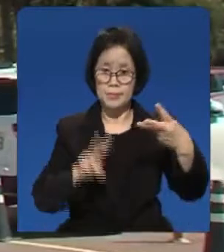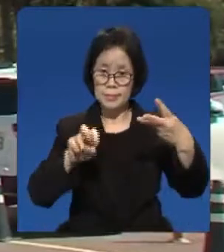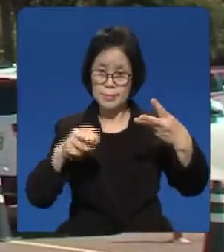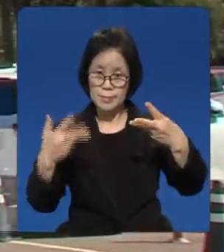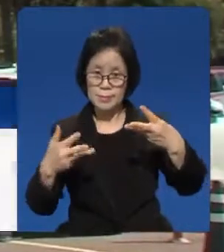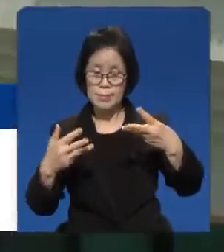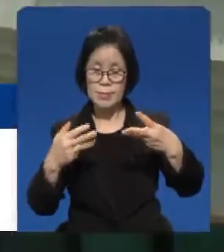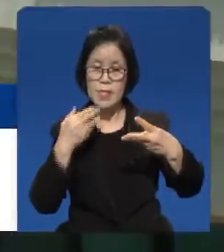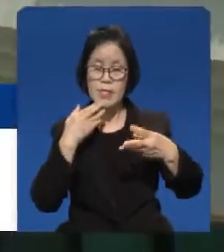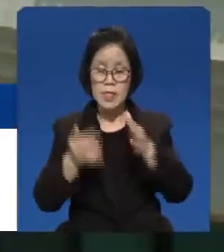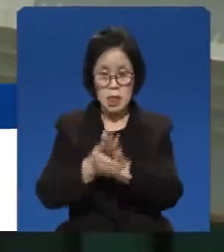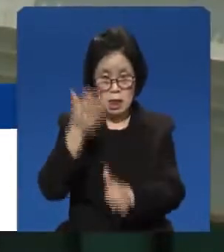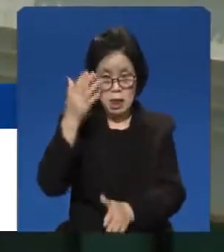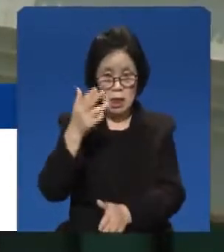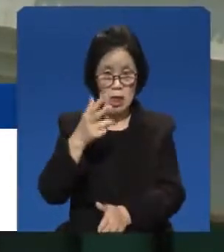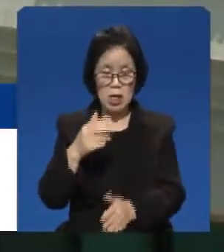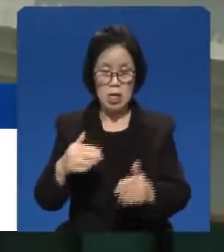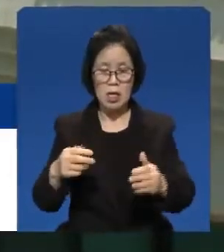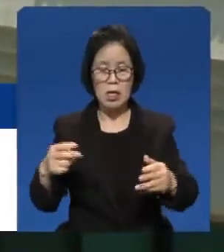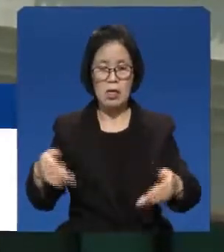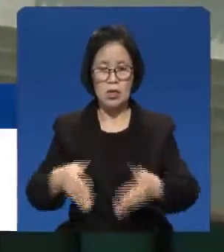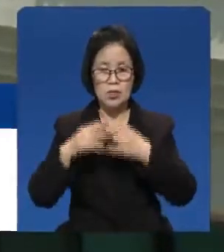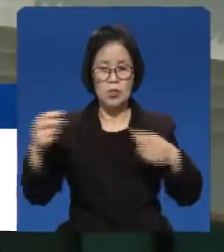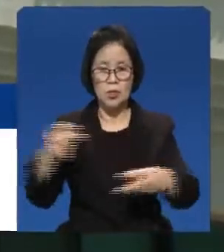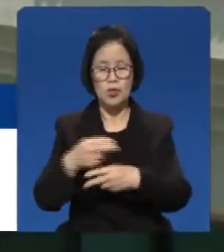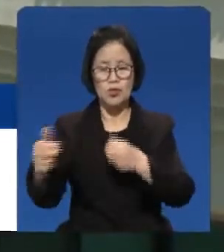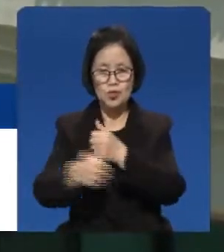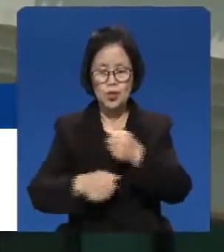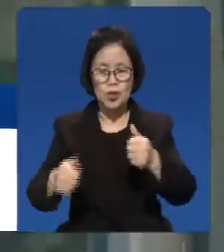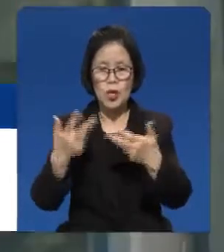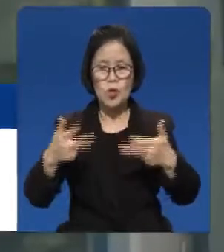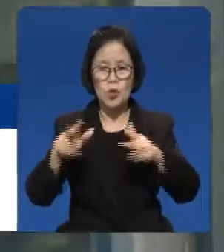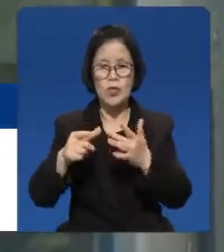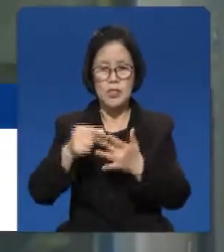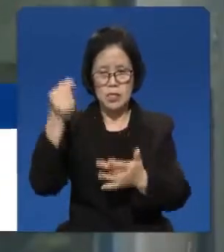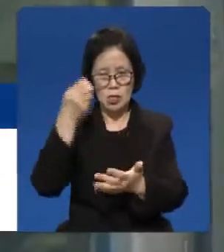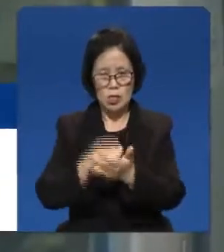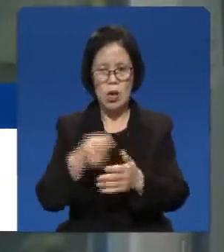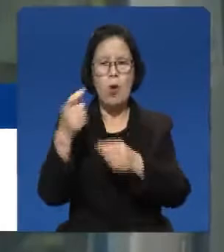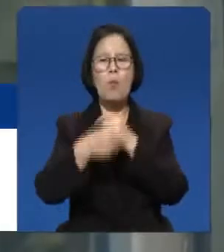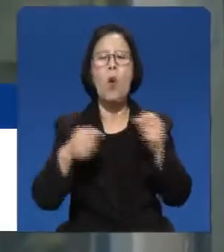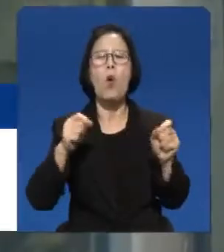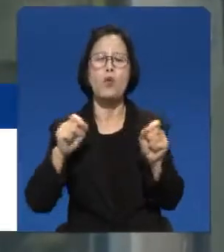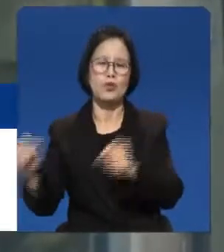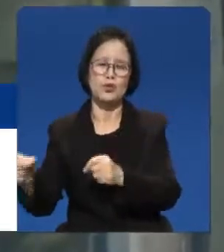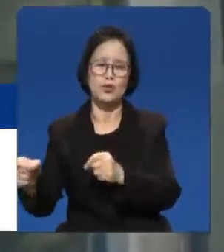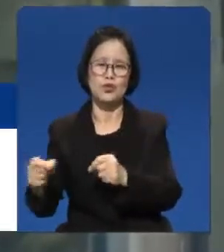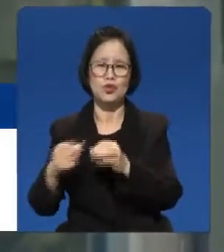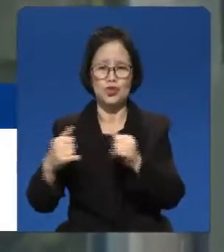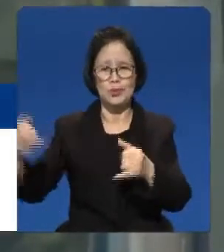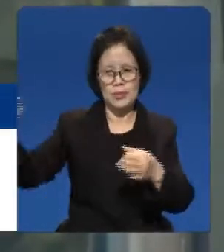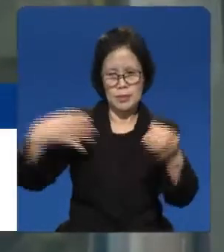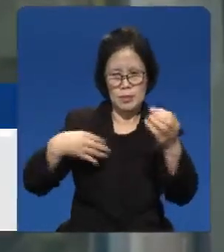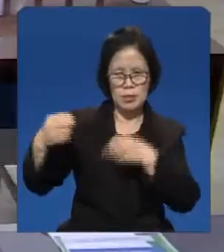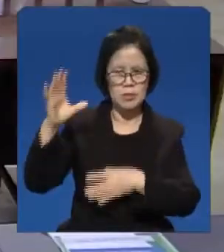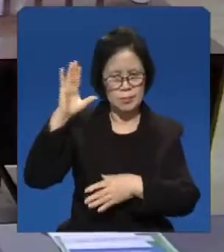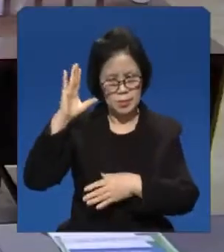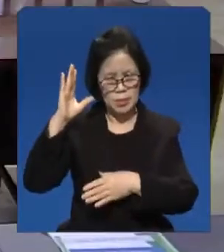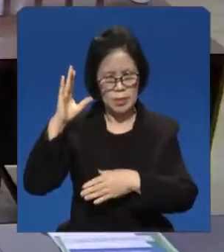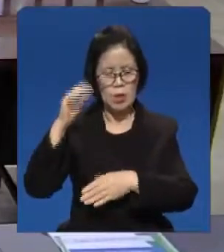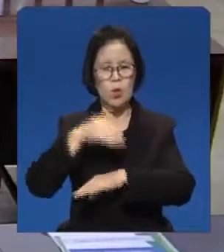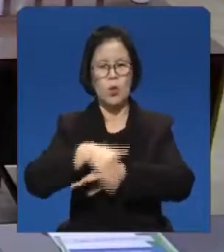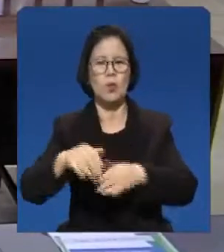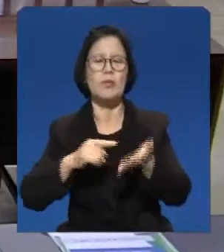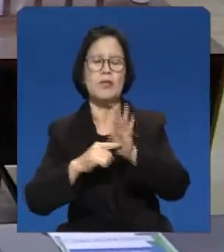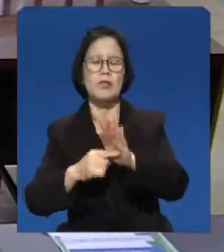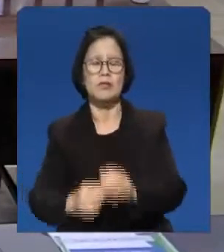시의회 건설교통위원회는 주민의견을 반영하고자 공원 지정계획안을 보류해 주민의견 청취를 하겠다고 밝힌 상황.